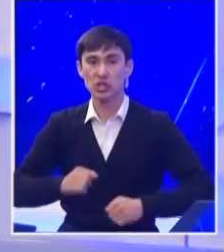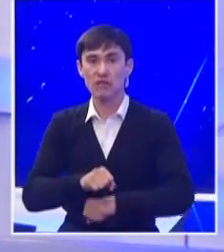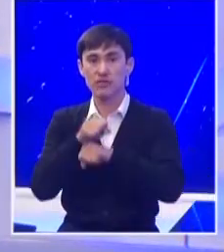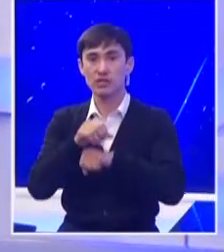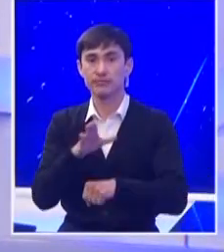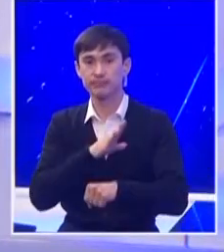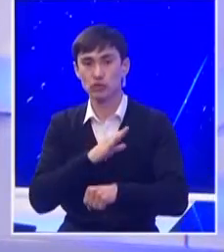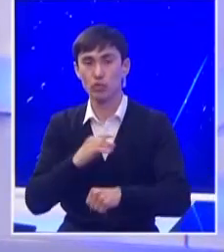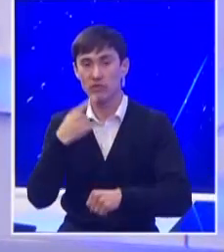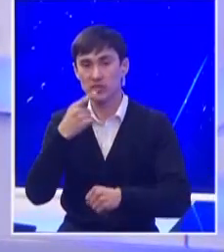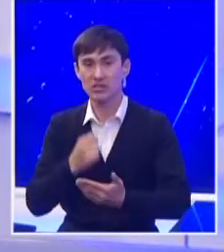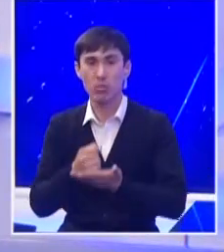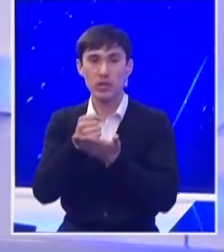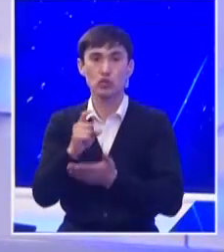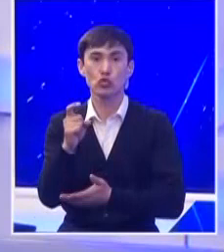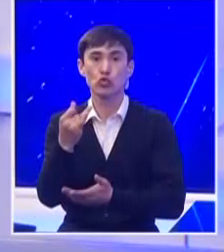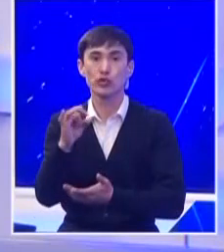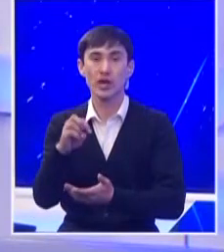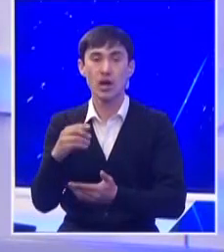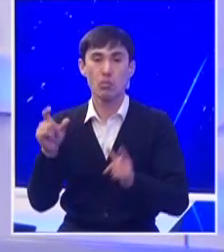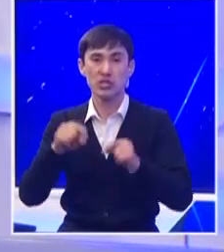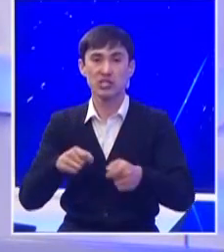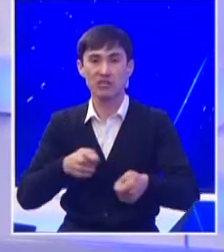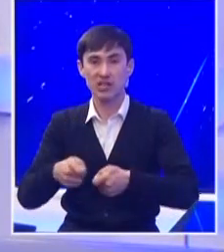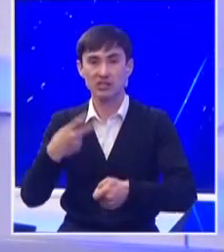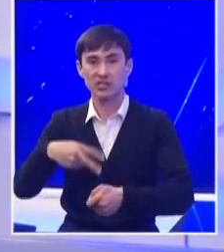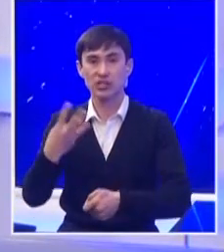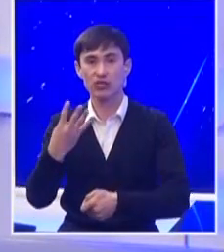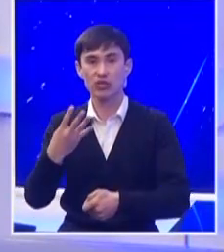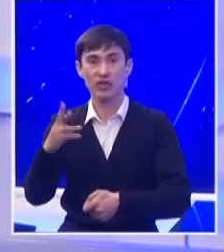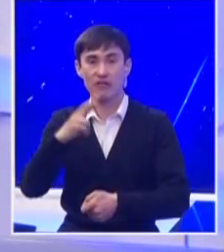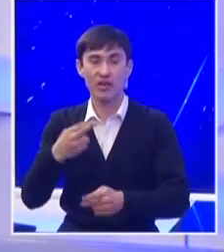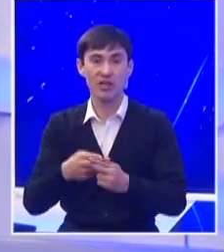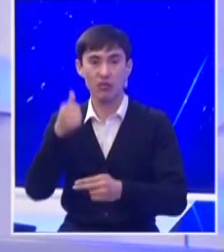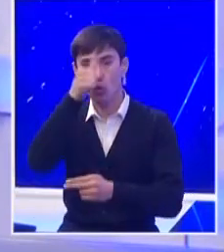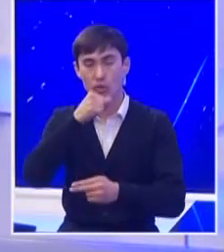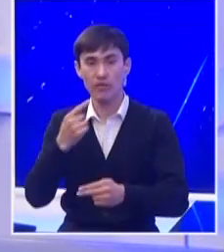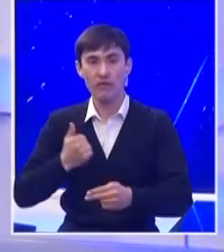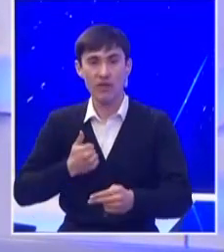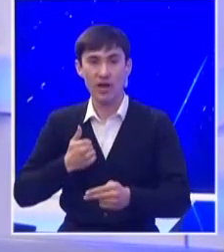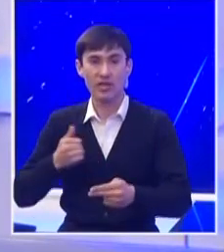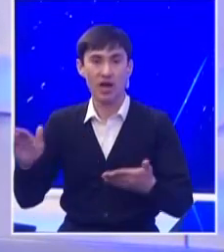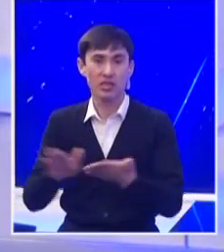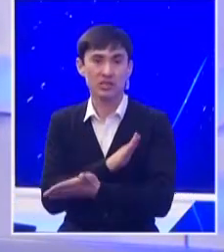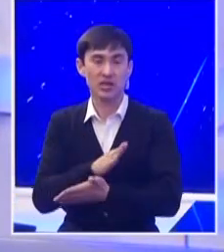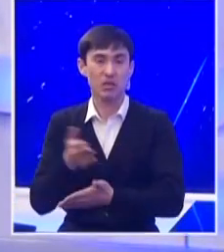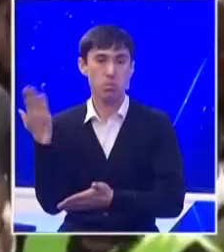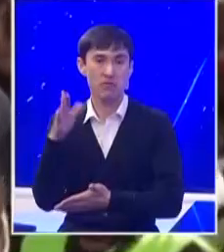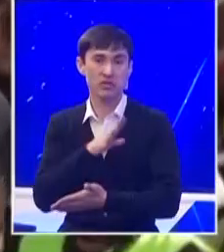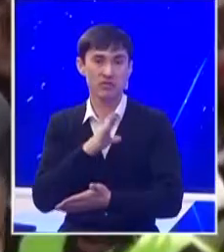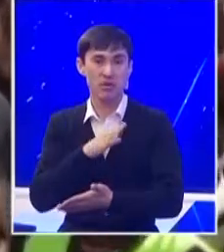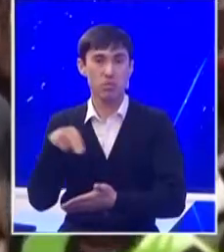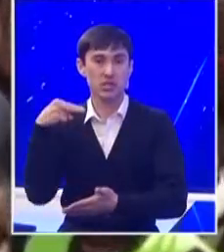чтобы высказать поддержку хунте, пришедшей к власти 24 января этого года. Военные свергли бывшего президента Рока